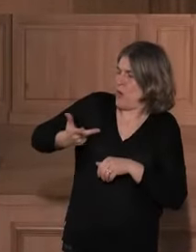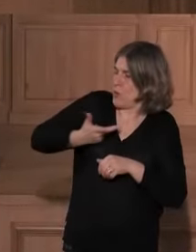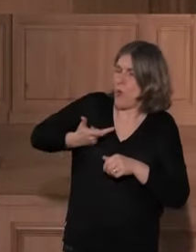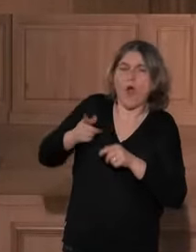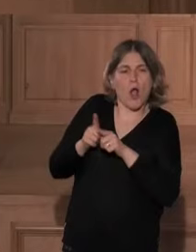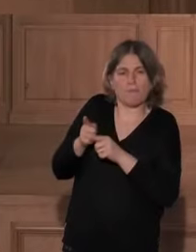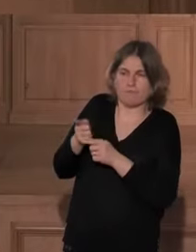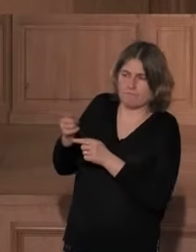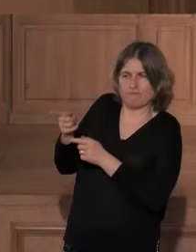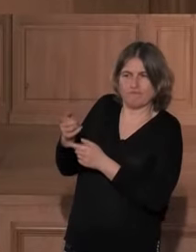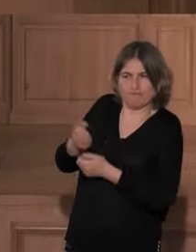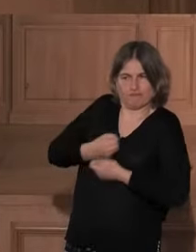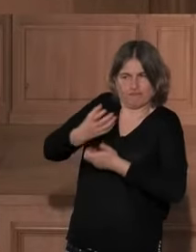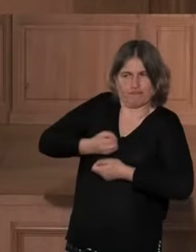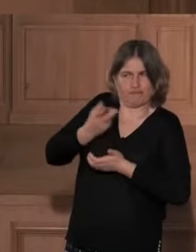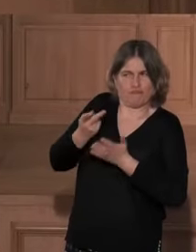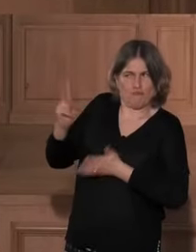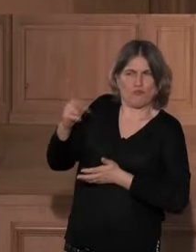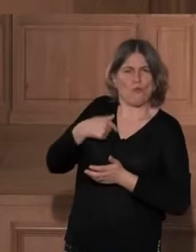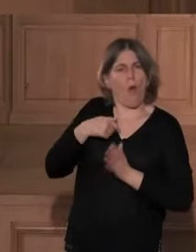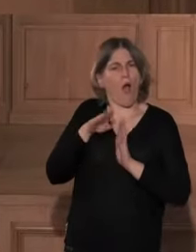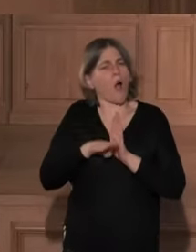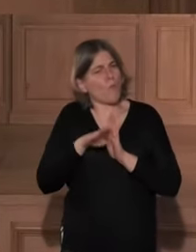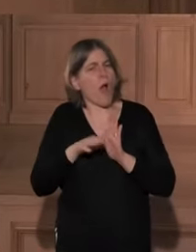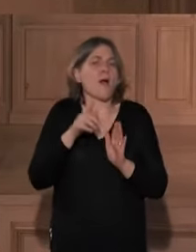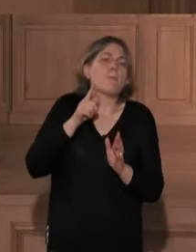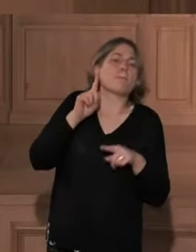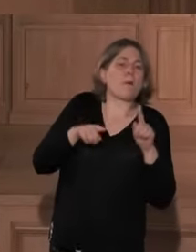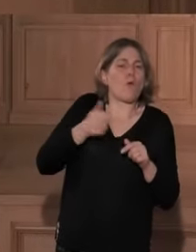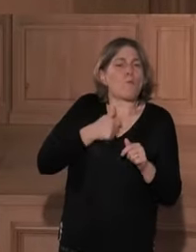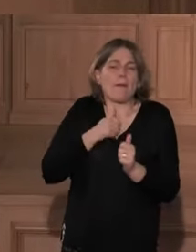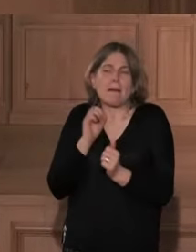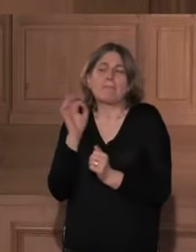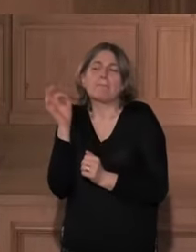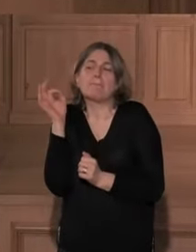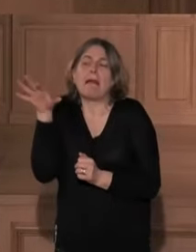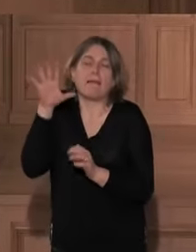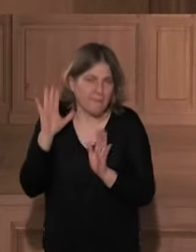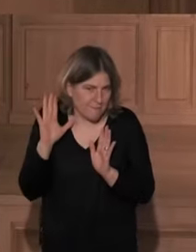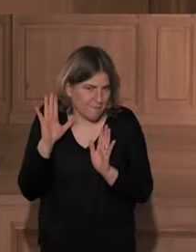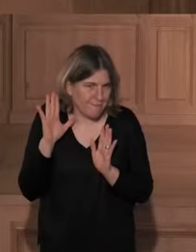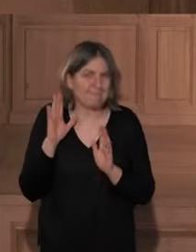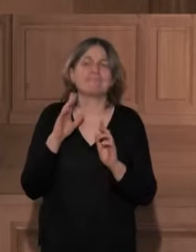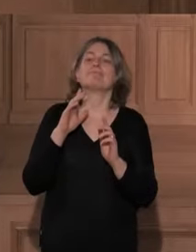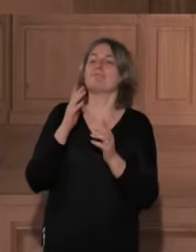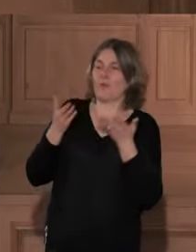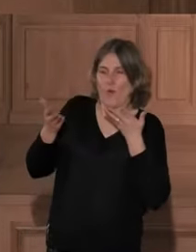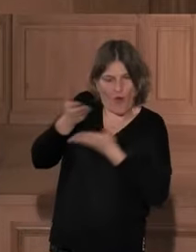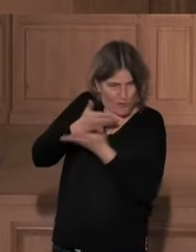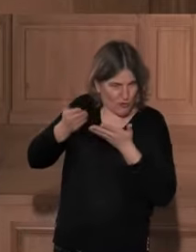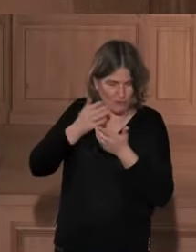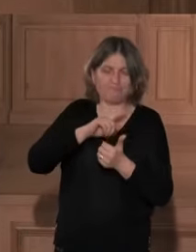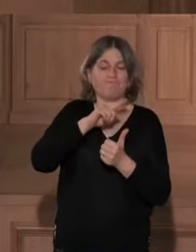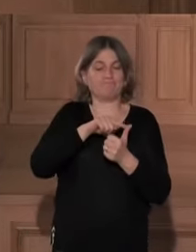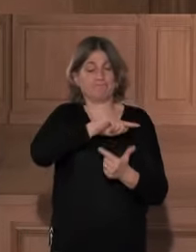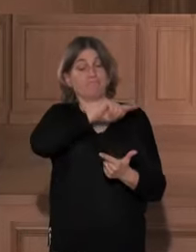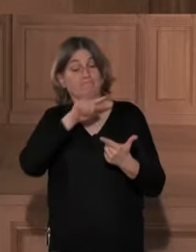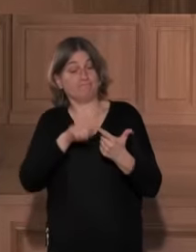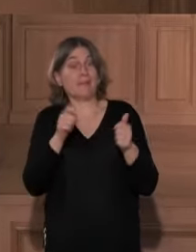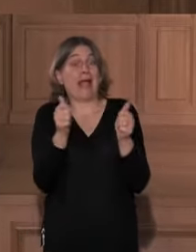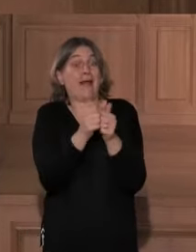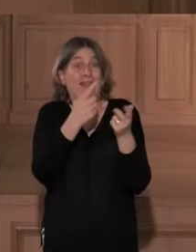beaucoup faire parler, plus que moi, mais je m'autoriserai de temps en temps à dire quelque chose, si je le sens. On va échanger à trois. Ensuite, on va avoir un temps d'échange